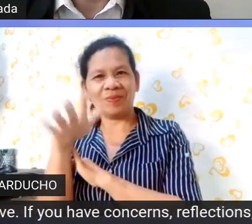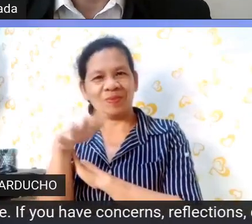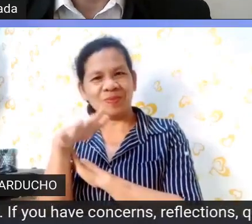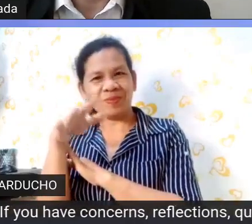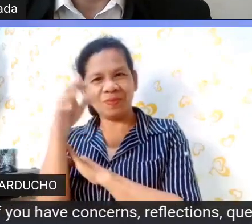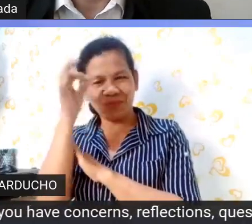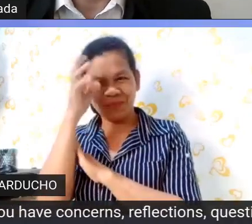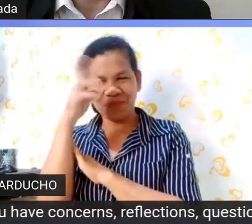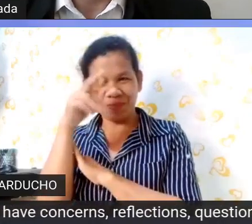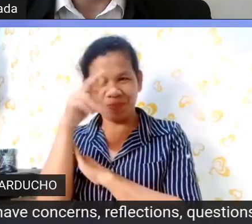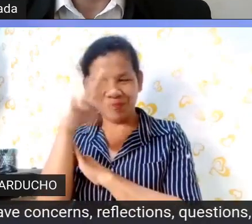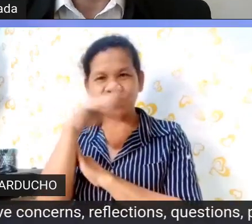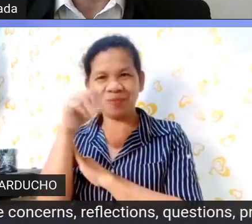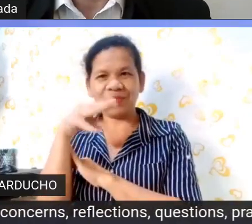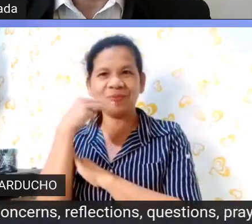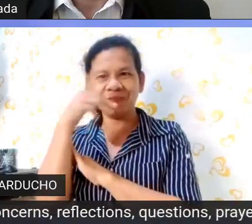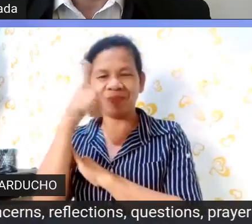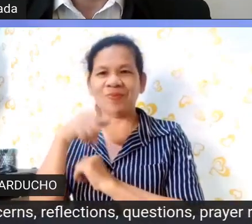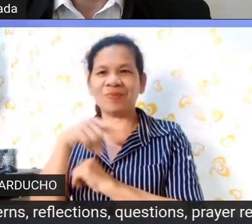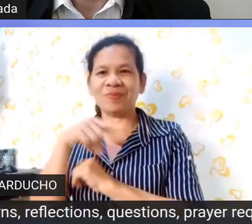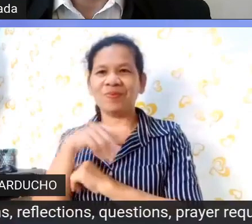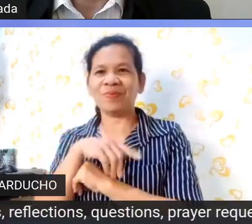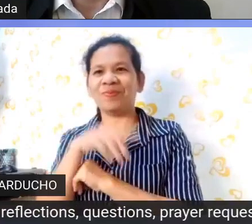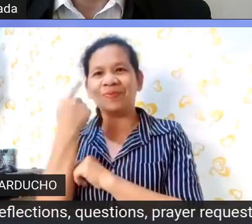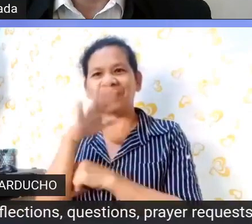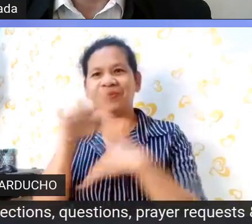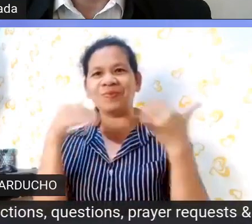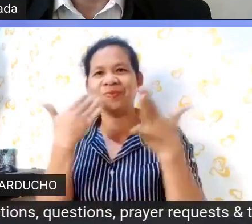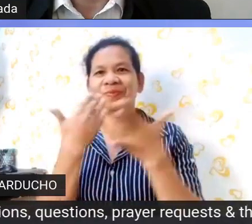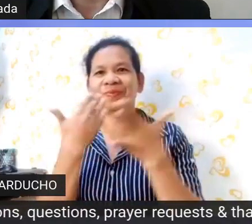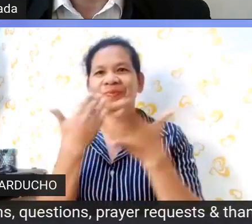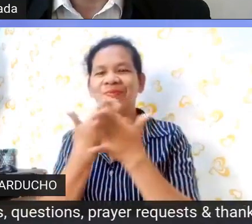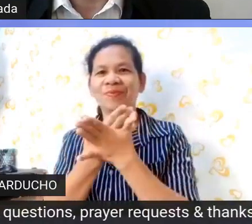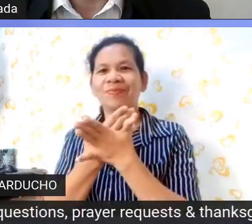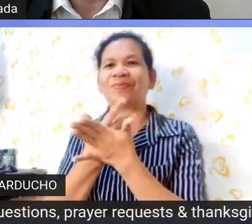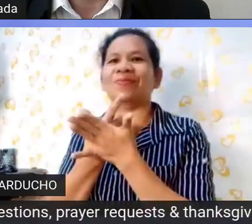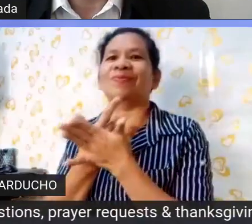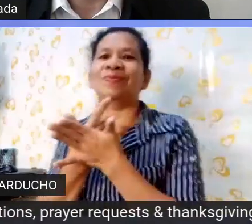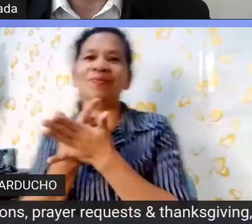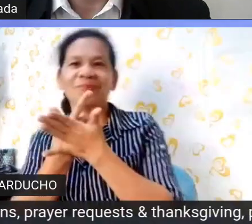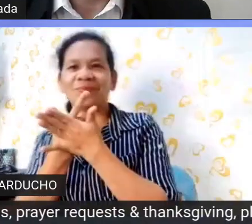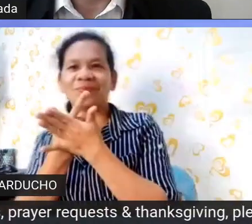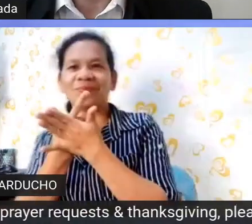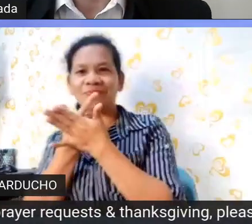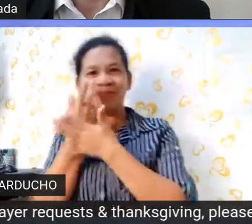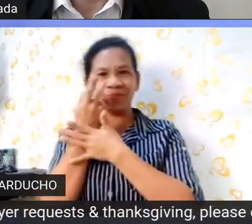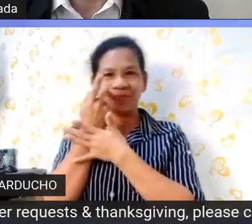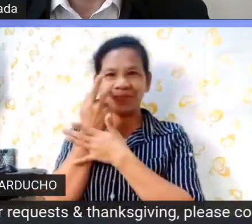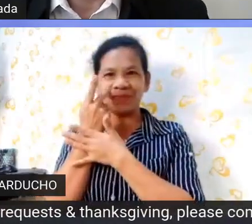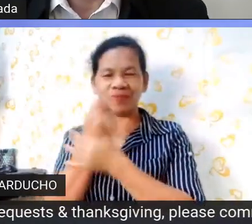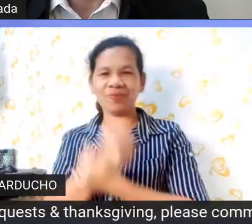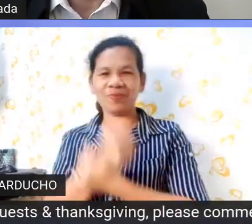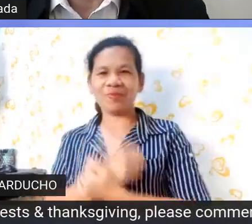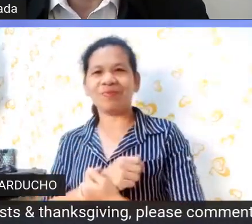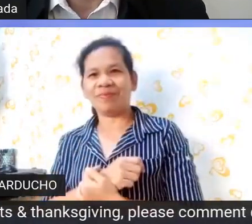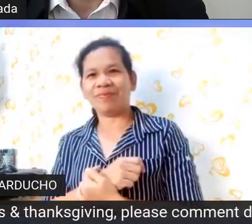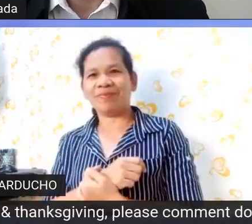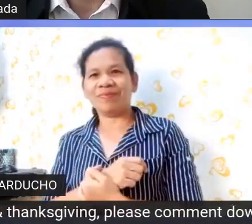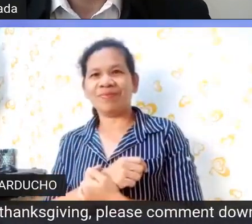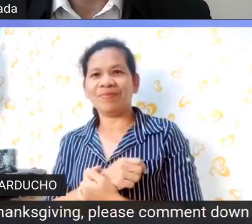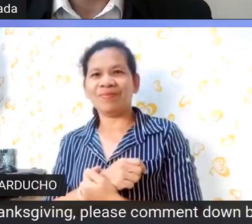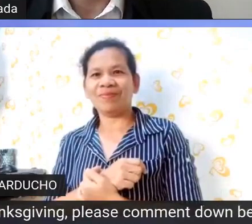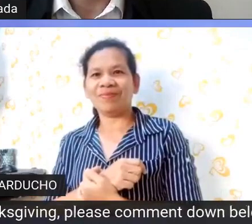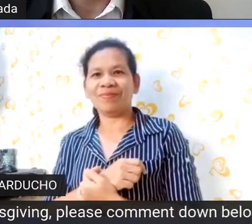saka Sister Lina. At sa lahat po ng ating pong mga taga-subaybay. Yeah.